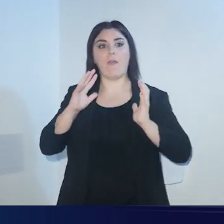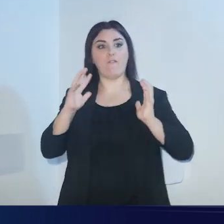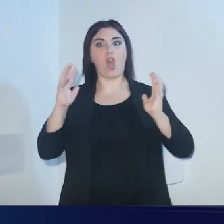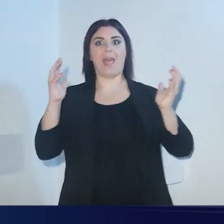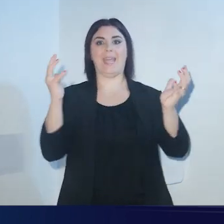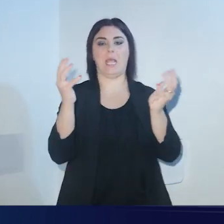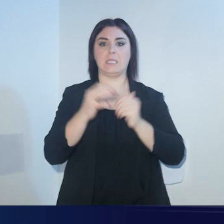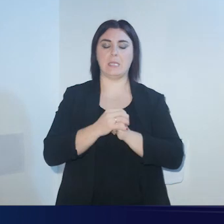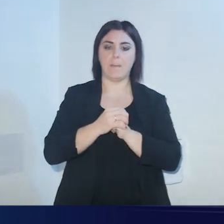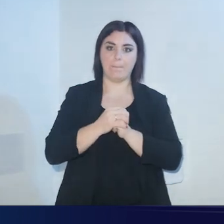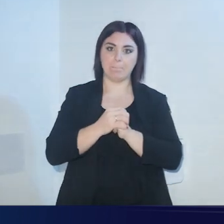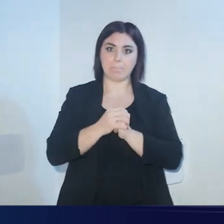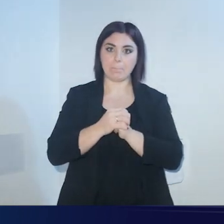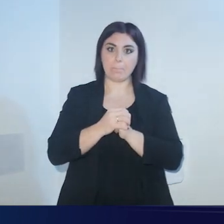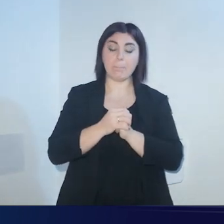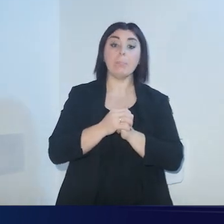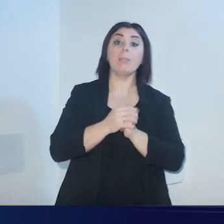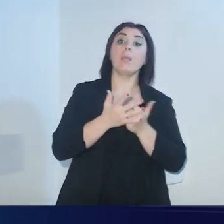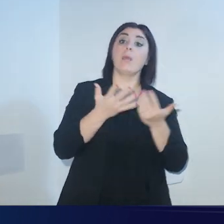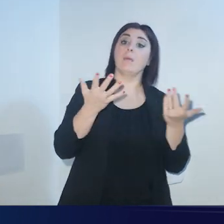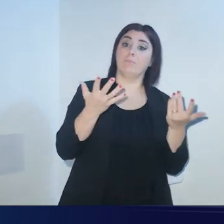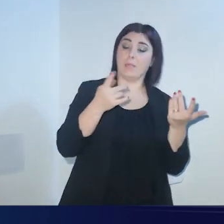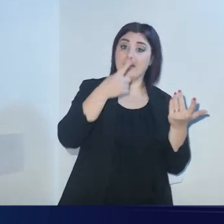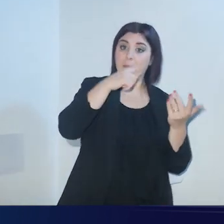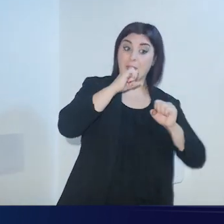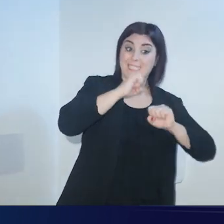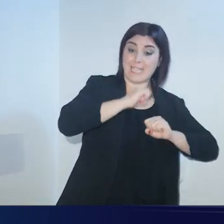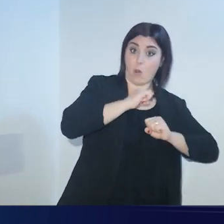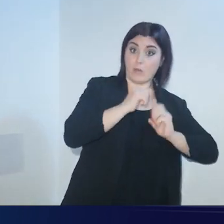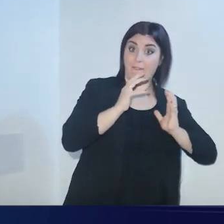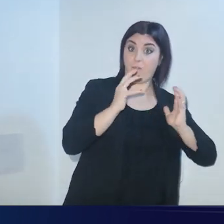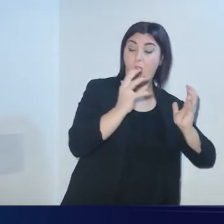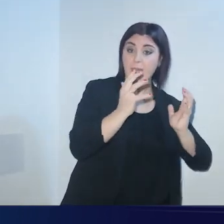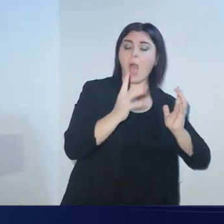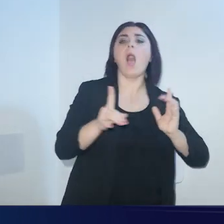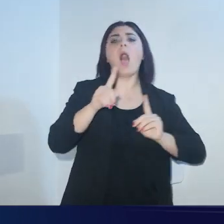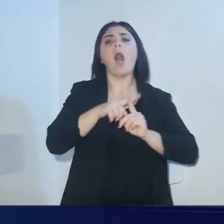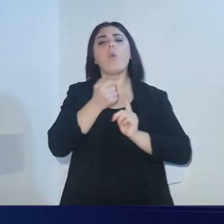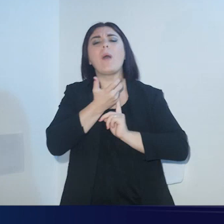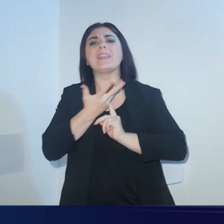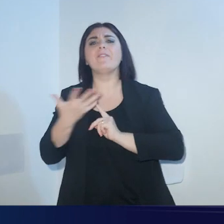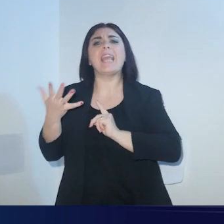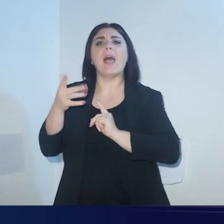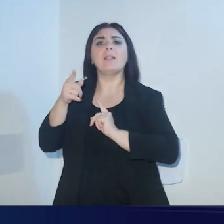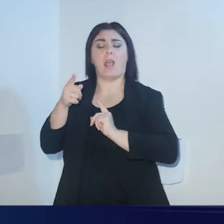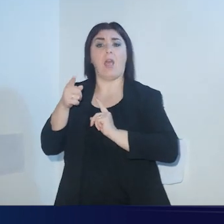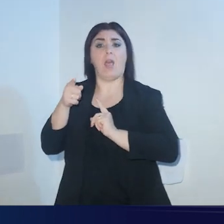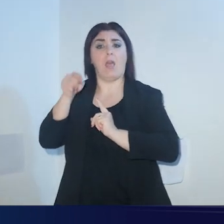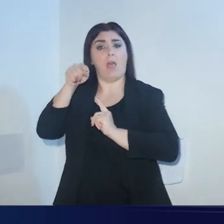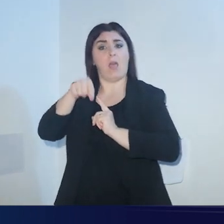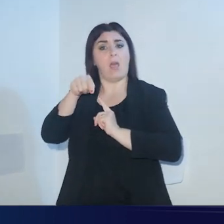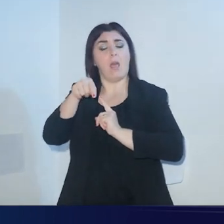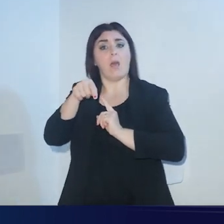foreste, sia in termini di stato di salute delle foreste, ma proprio di quantificare la quantità